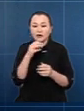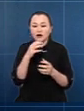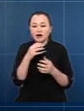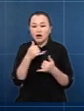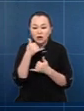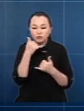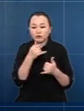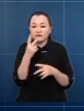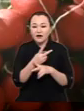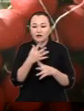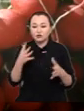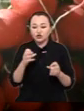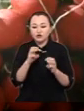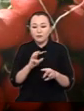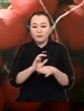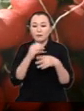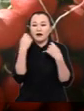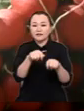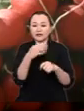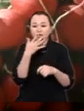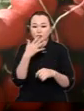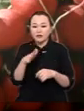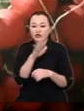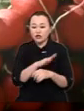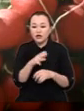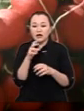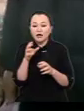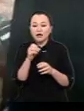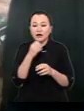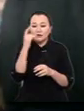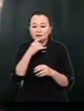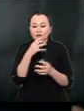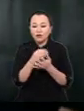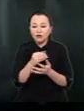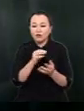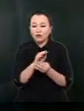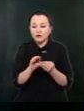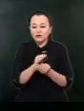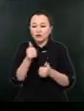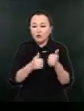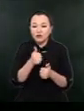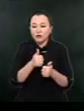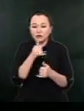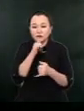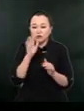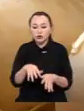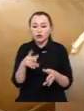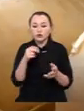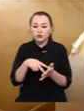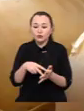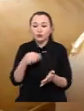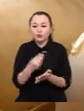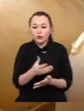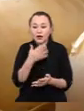2 раза больше, чем продали за рубеж. По словам экономистов, казахстанские овощи на рынке неконкурентоспособные. Стоят они дорого, а